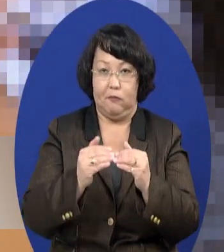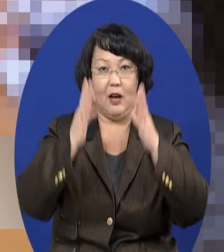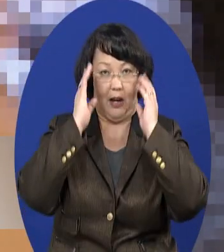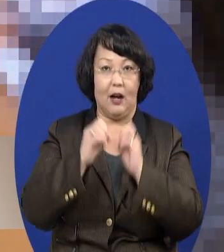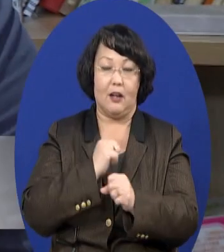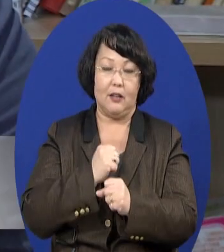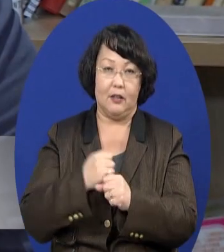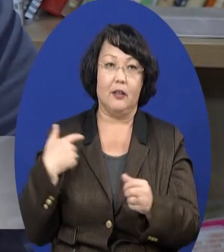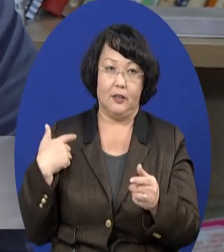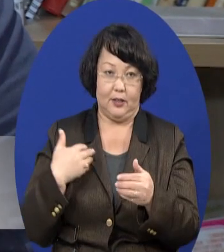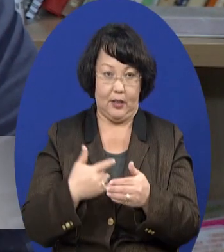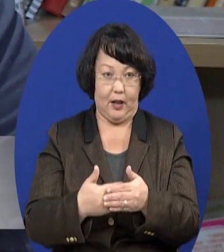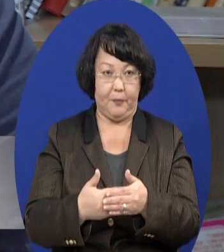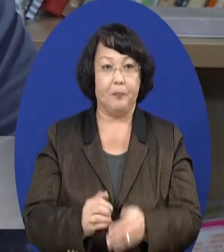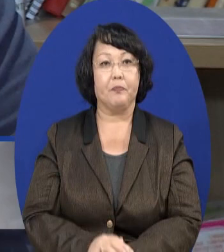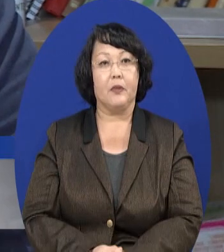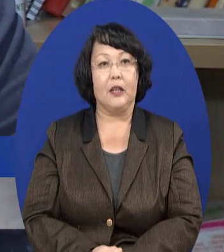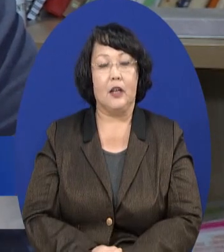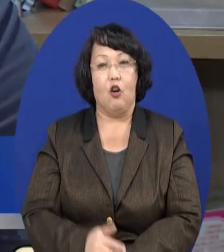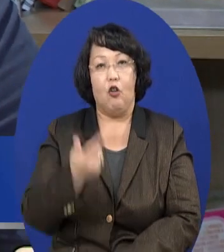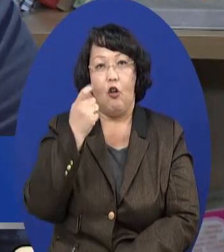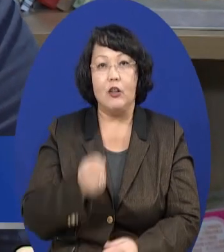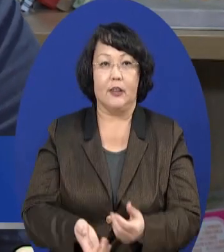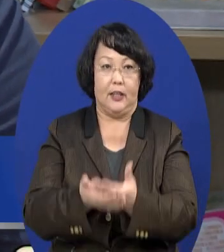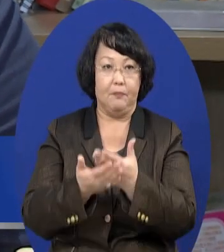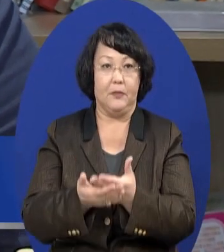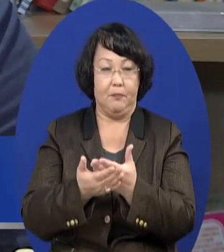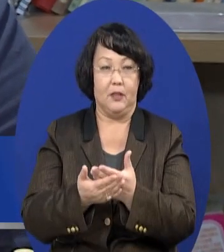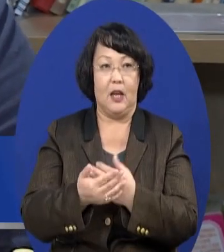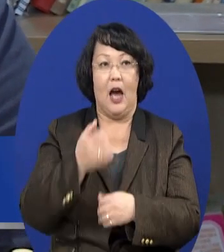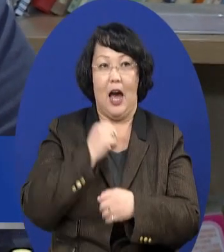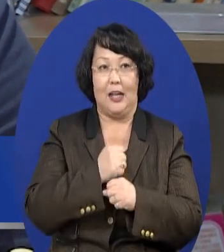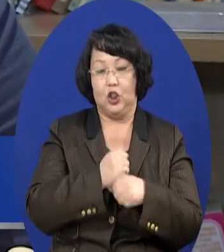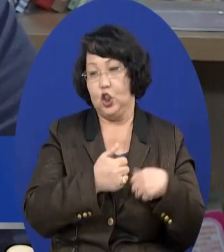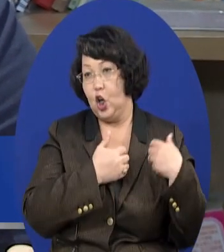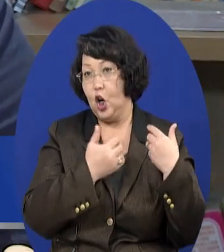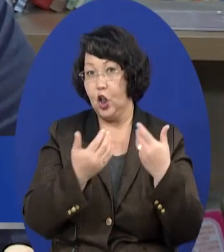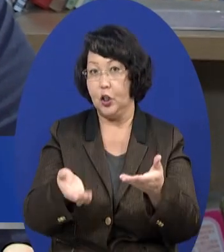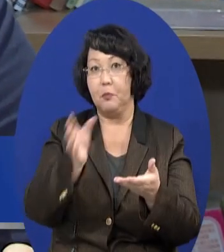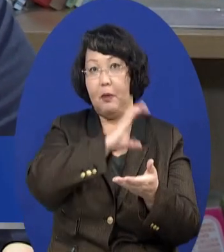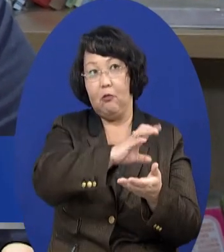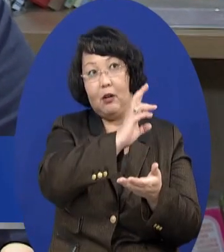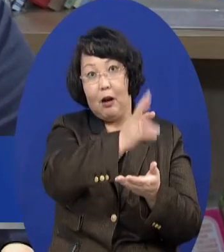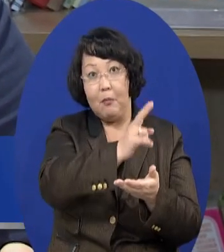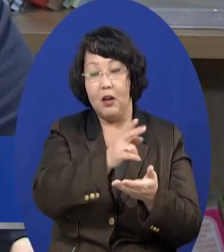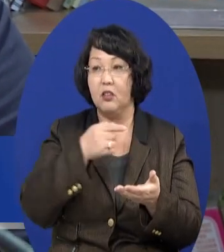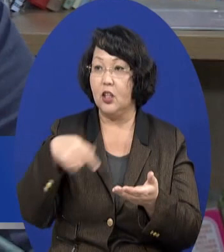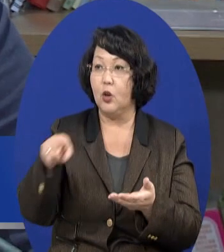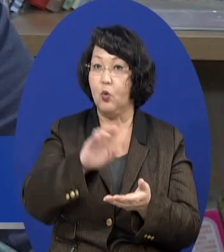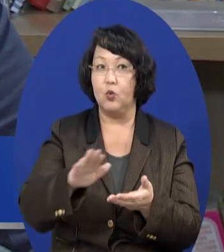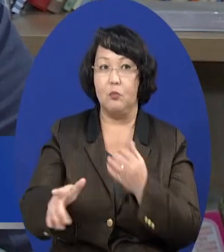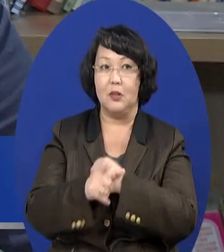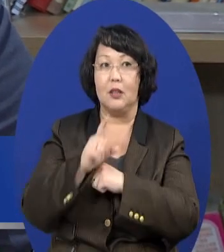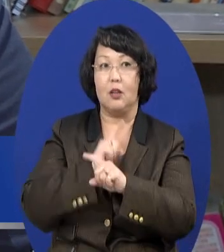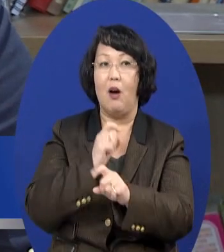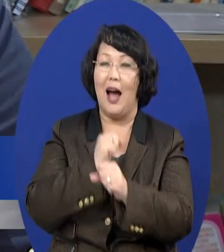юм байна. Тайлхаар дэмжиж яваасаа гэж бод. Ажил олгогч нар бид энэ хүүхдүүдийг мэрэгжлийнхэн дагуу ажил тахгүй бол гэдэг чинь юу ч